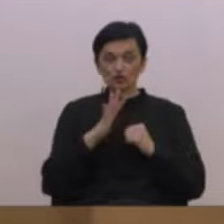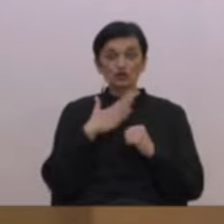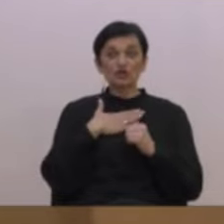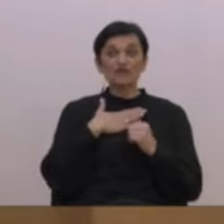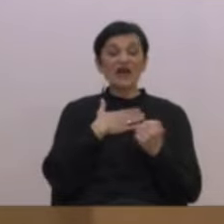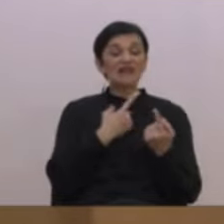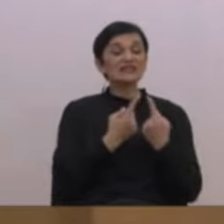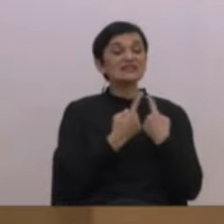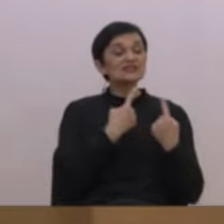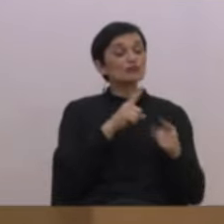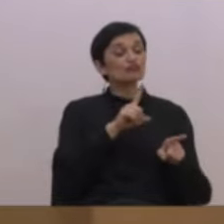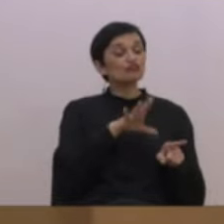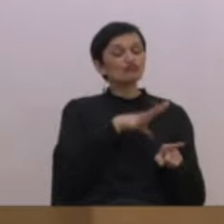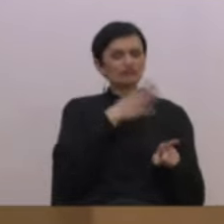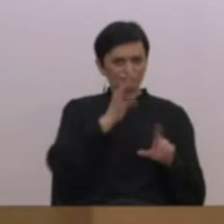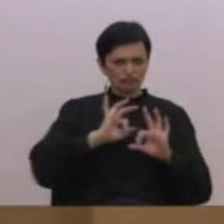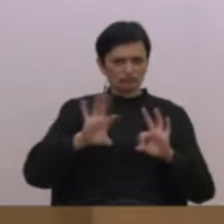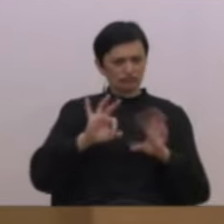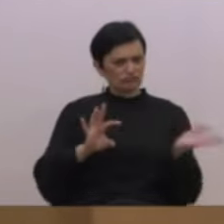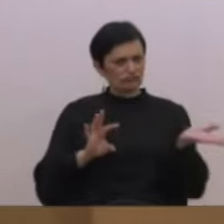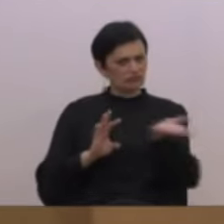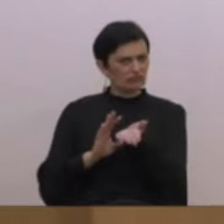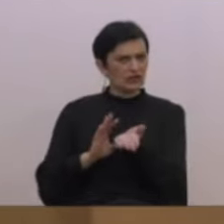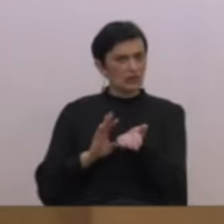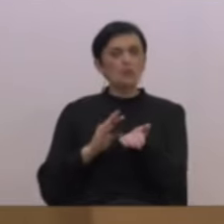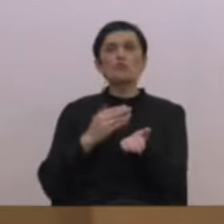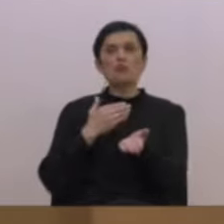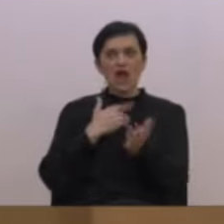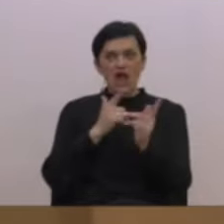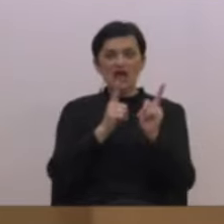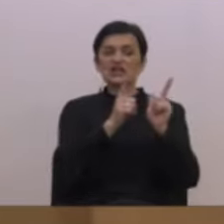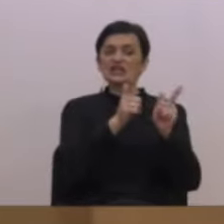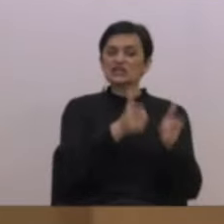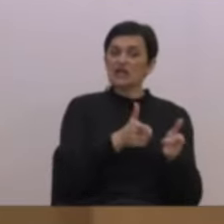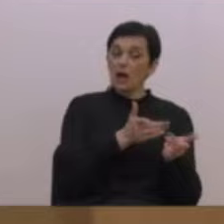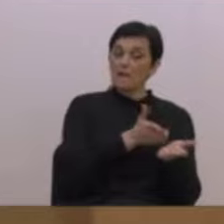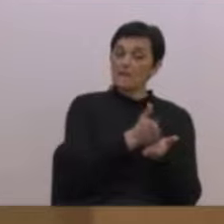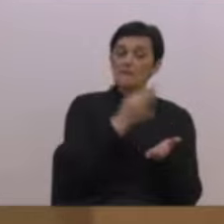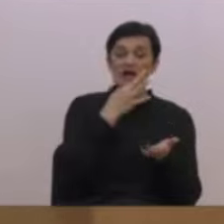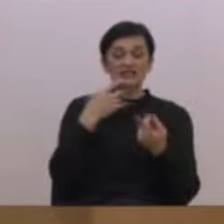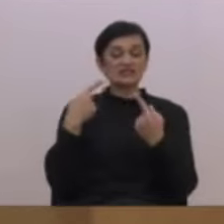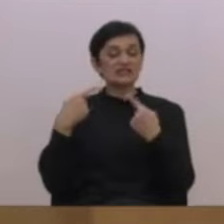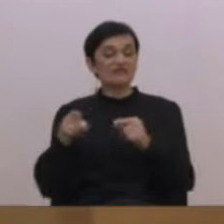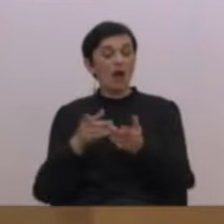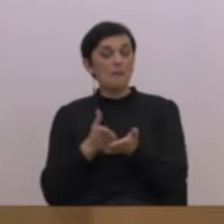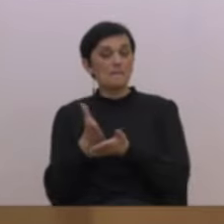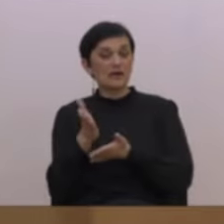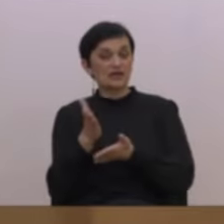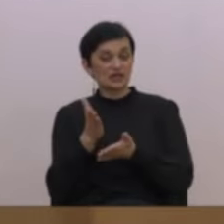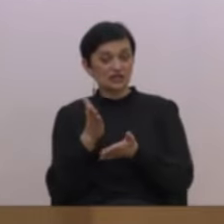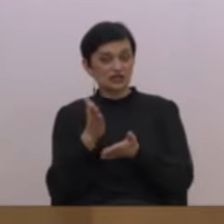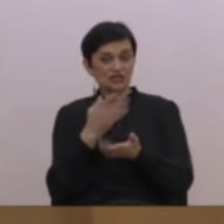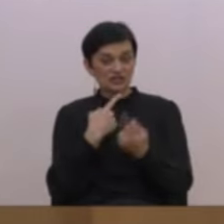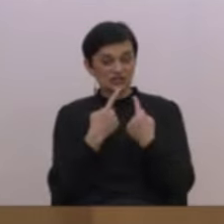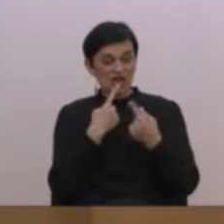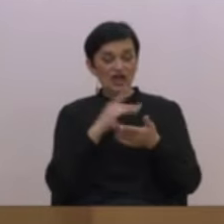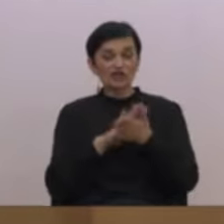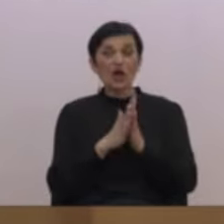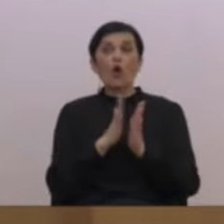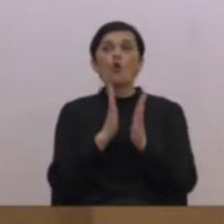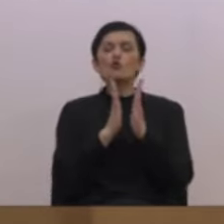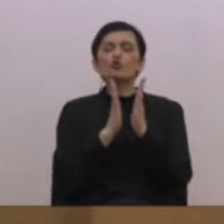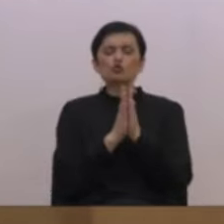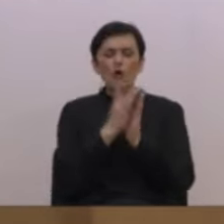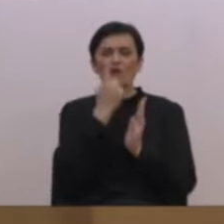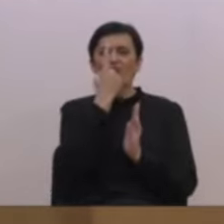საუბრების. არც ის დაუმალოთ, რომ ჯერ პრინციპზე დაგეთანხმეთ და მერე სხვა პრინციპზე დაგელაპარაკეთ და ამაზე შევთანხმდით. გთხოვთ არც ერთი, მართლა არ